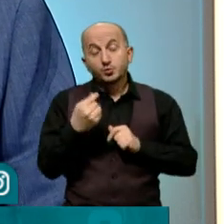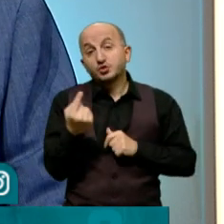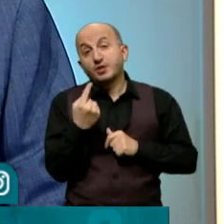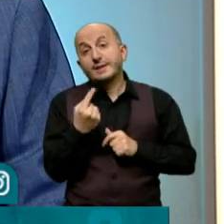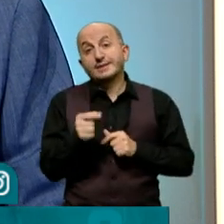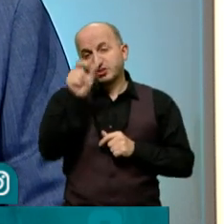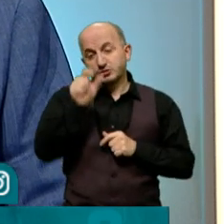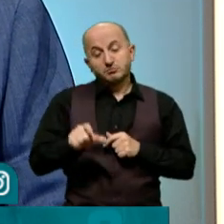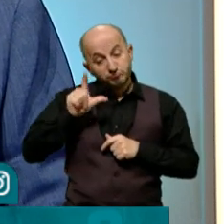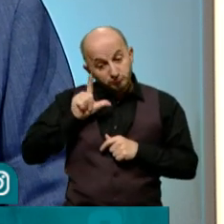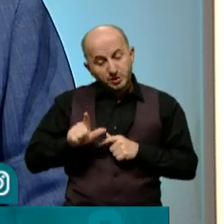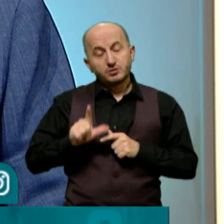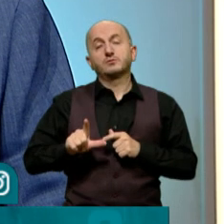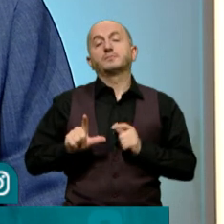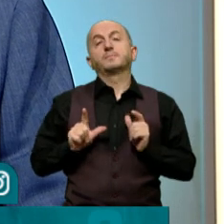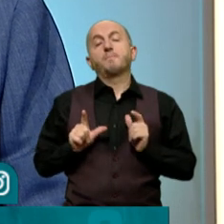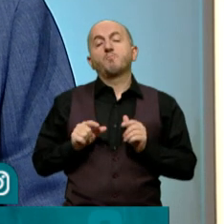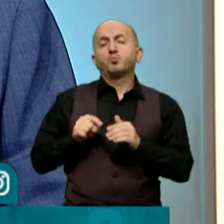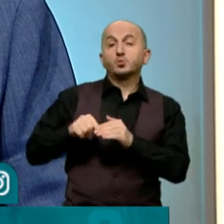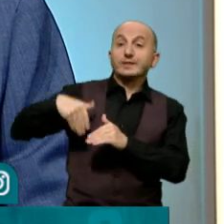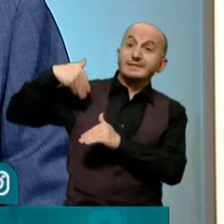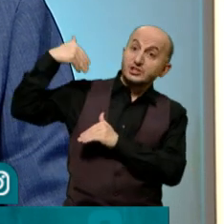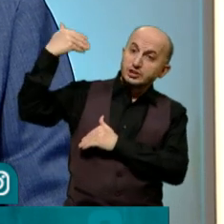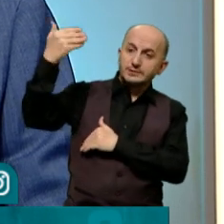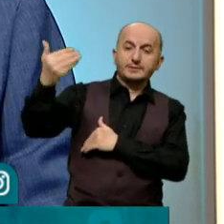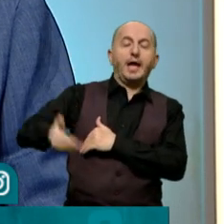şeyler kişinin asli ihtiyaçlarıdır. Bunların dışında